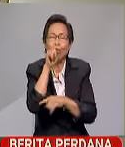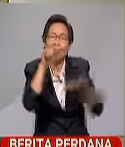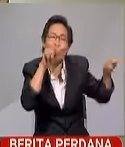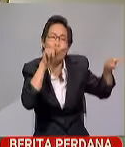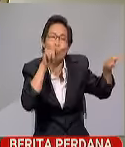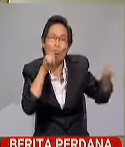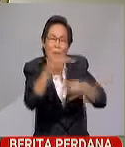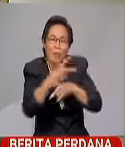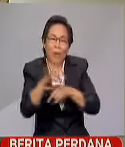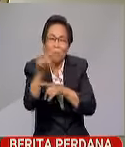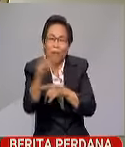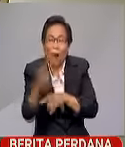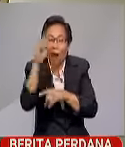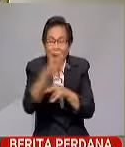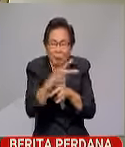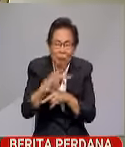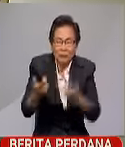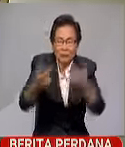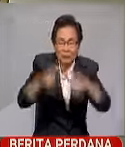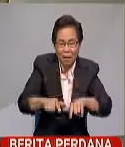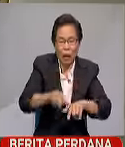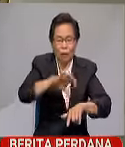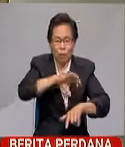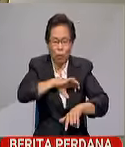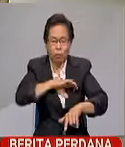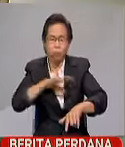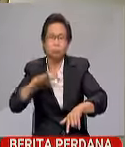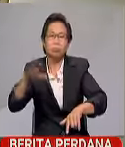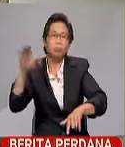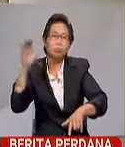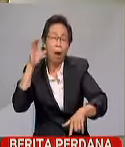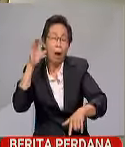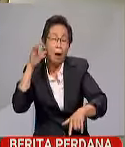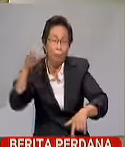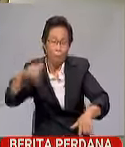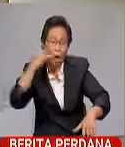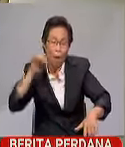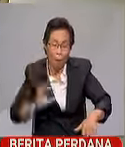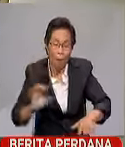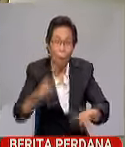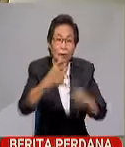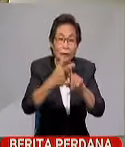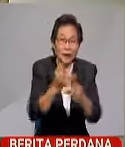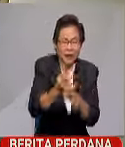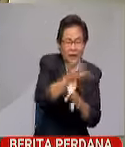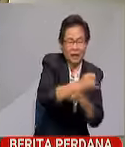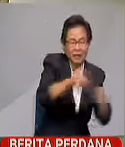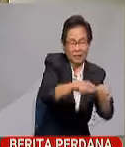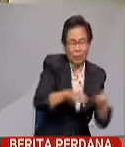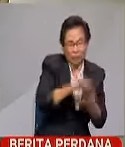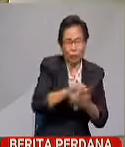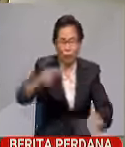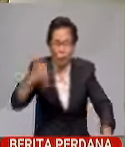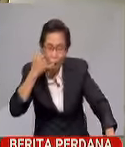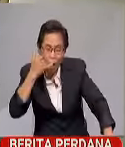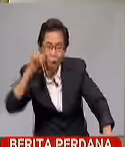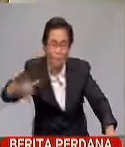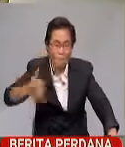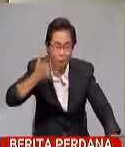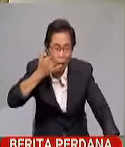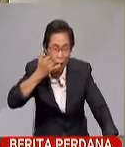seorang lelaki. Kejadian berlaku selepas pihak polis menerima panggilan kecemasan daripada kejiranan kawasan terbabit. Panggilan